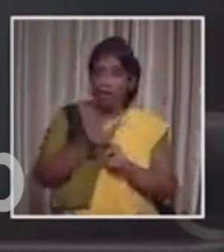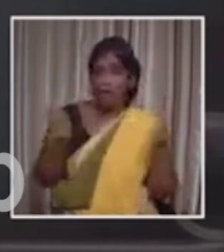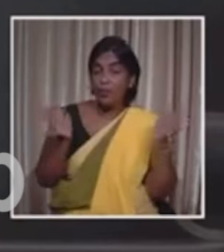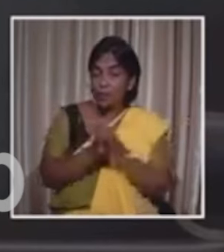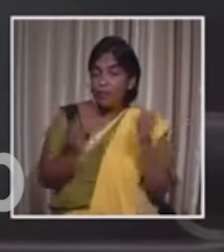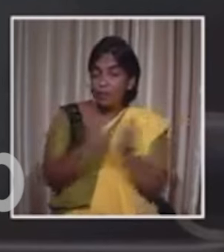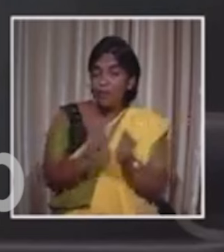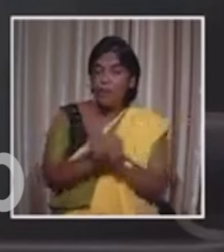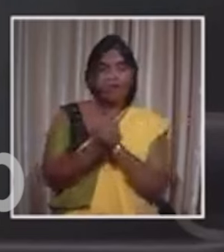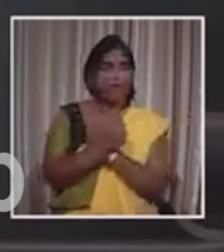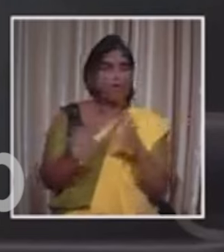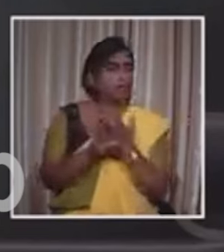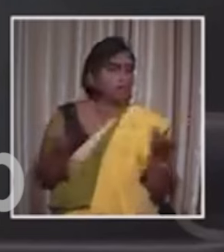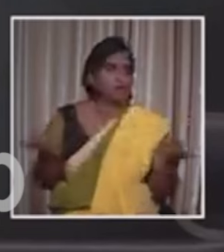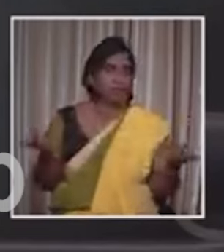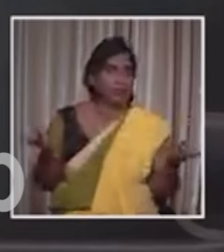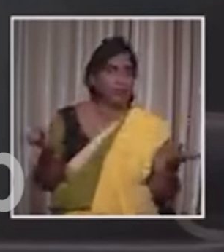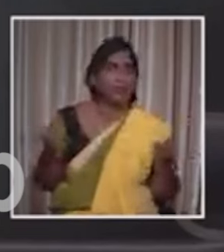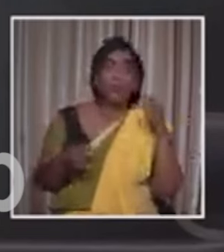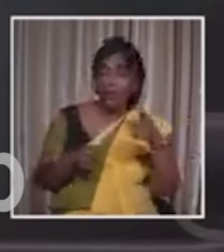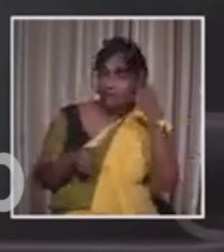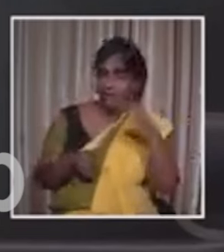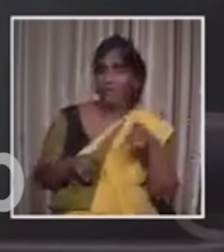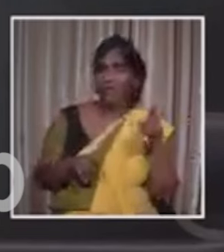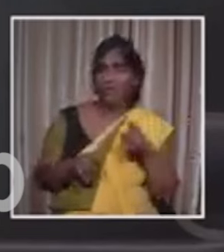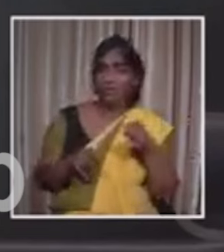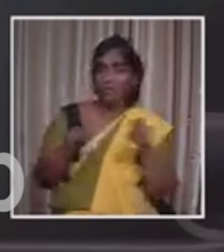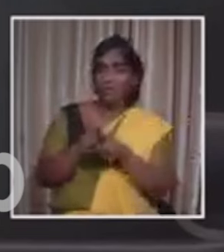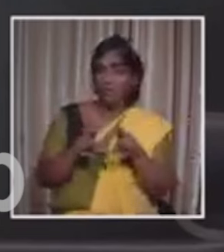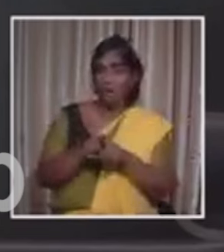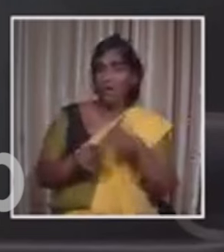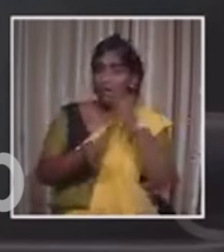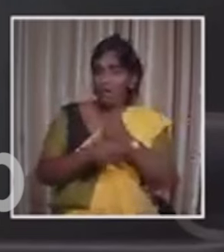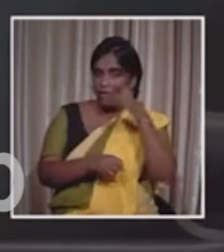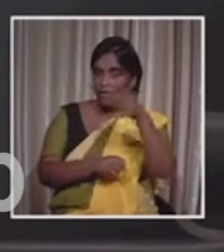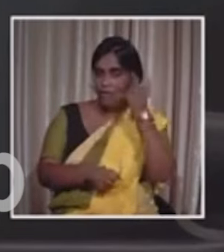තියෙනවා කතානායකතුමනි. ඒ හින්දා තමයි කතානායකතුමනි ආණ්ඩුවට මේ චෝදනාව එල්ල